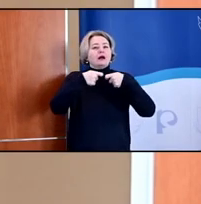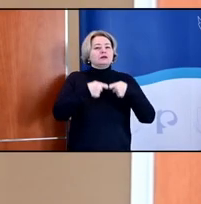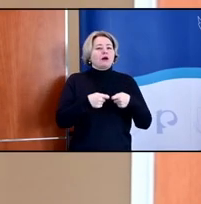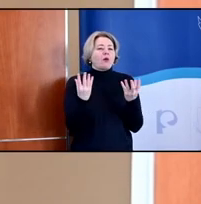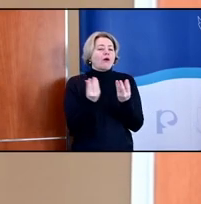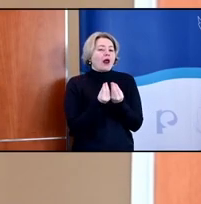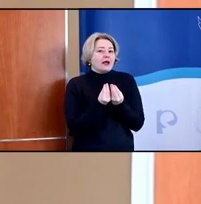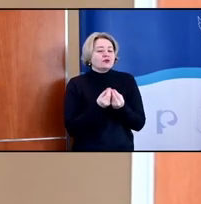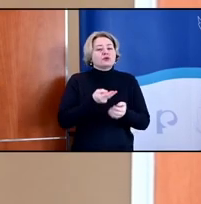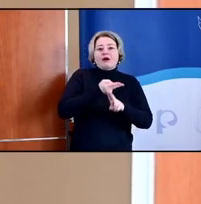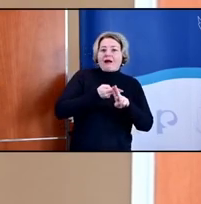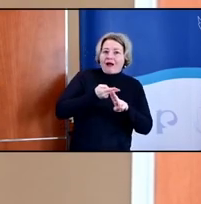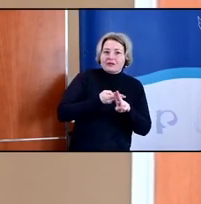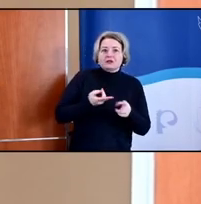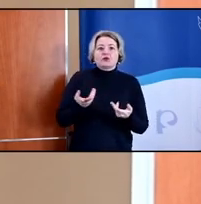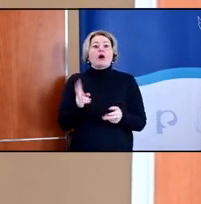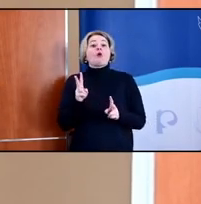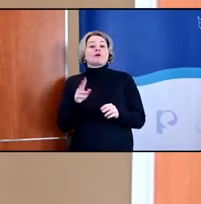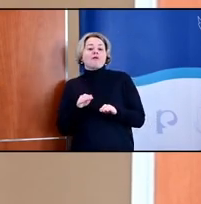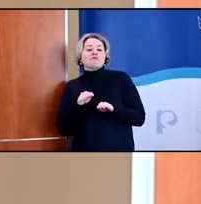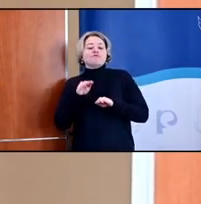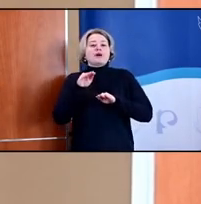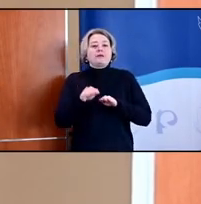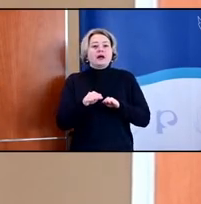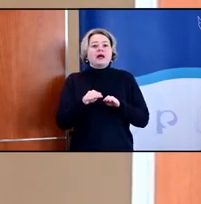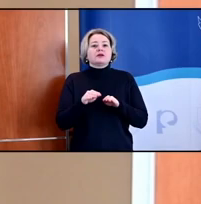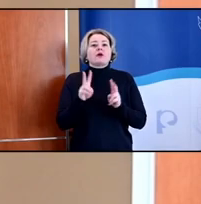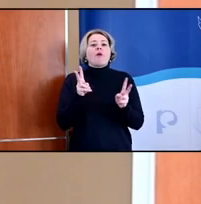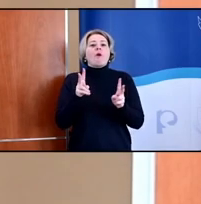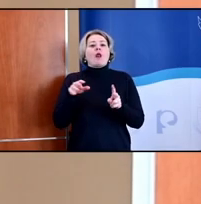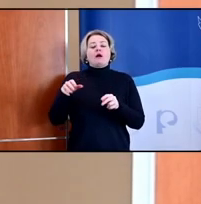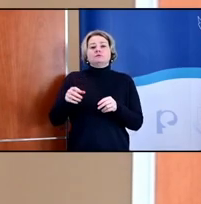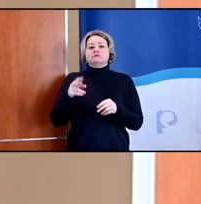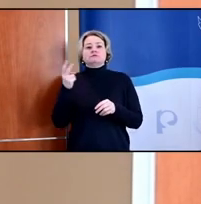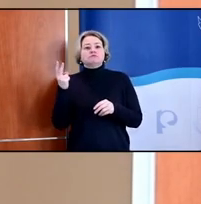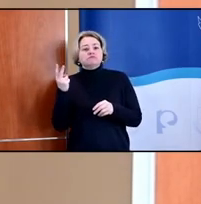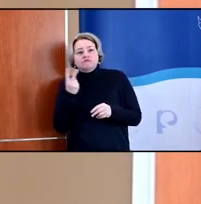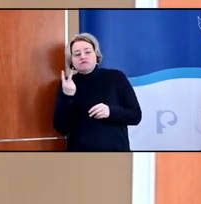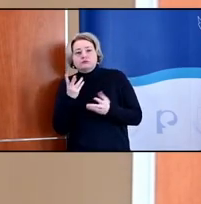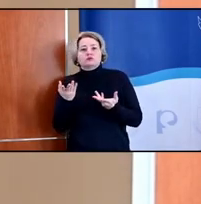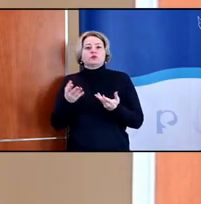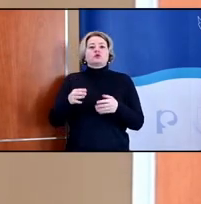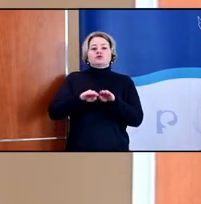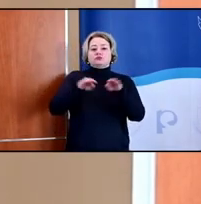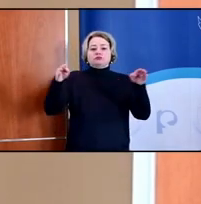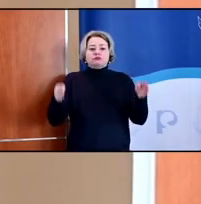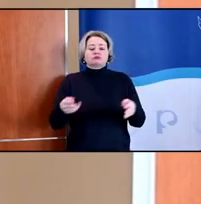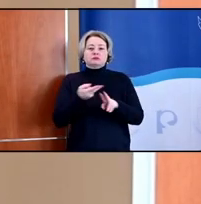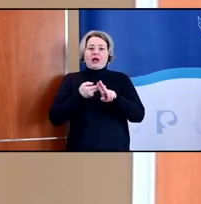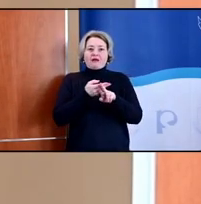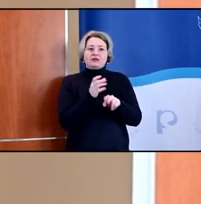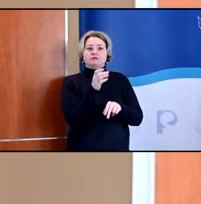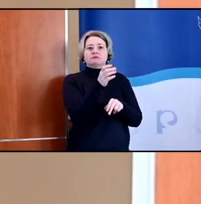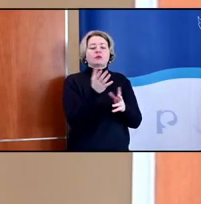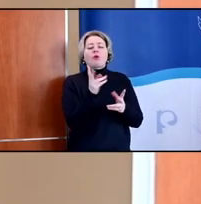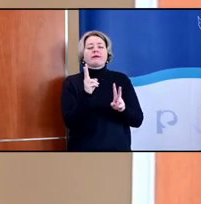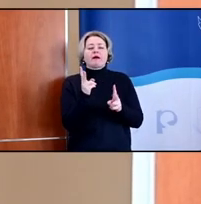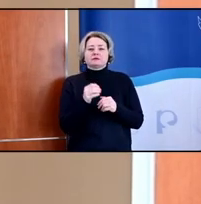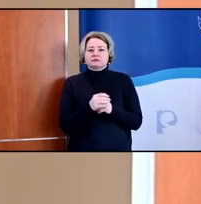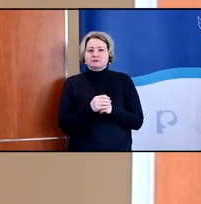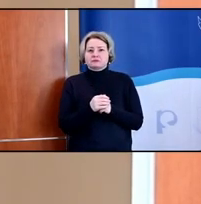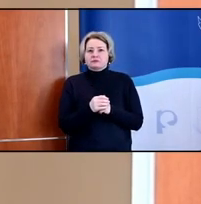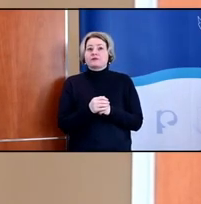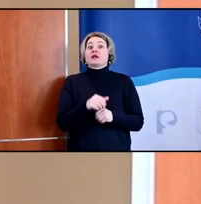kvézóban hogyan lehet bemenni hol van a mosdó hol van a bárpult satöbbi és itt már viszont a az